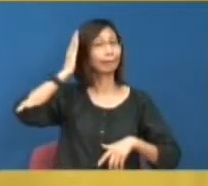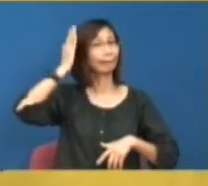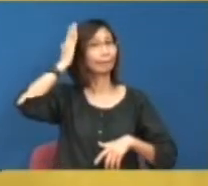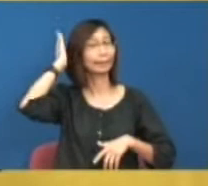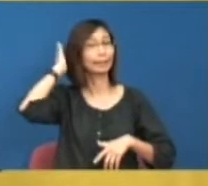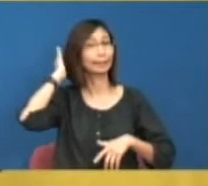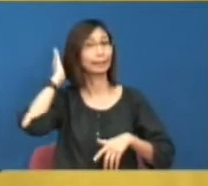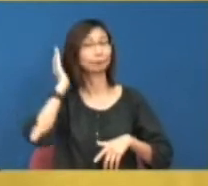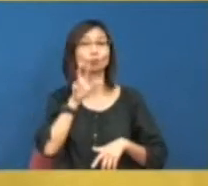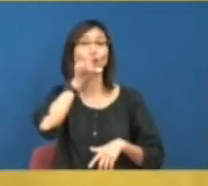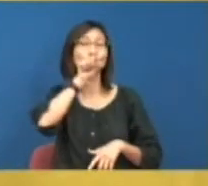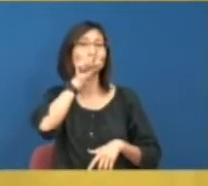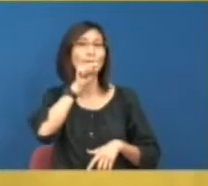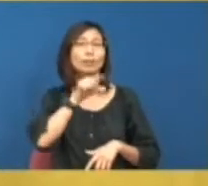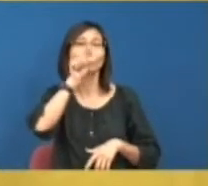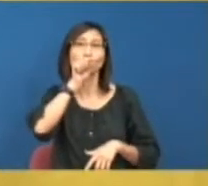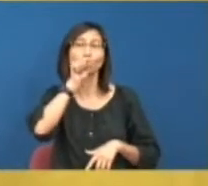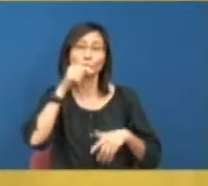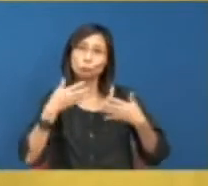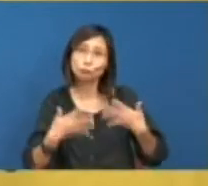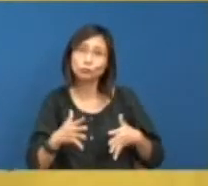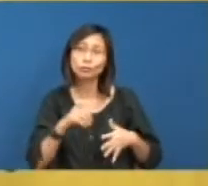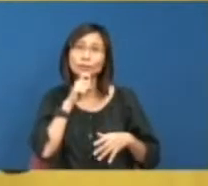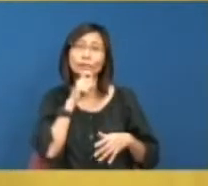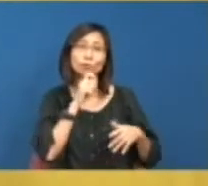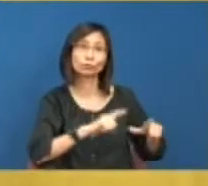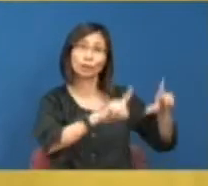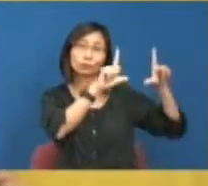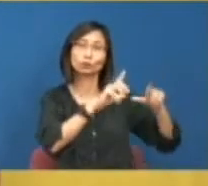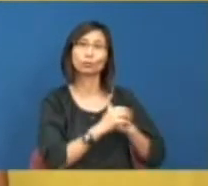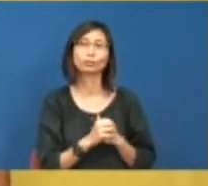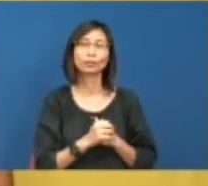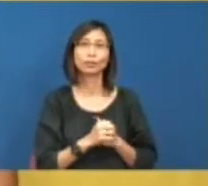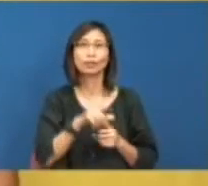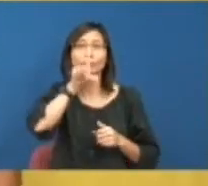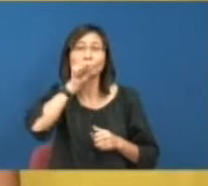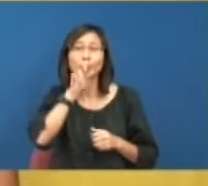太陽，如果我唔提，咁咪冇太陽啦，係冇呢件事嘅。各位